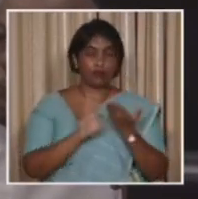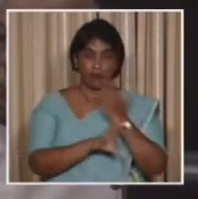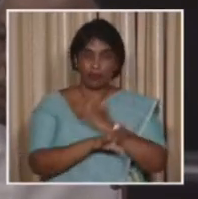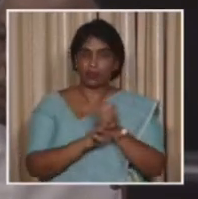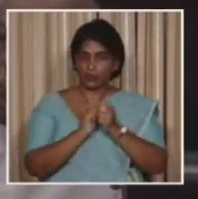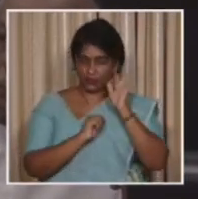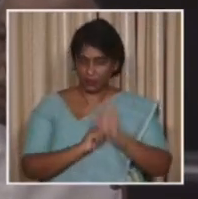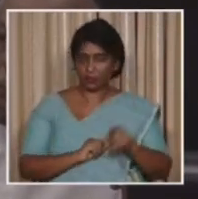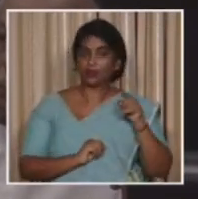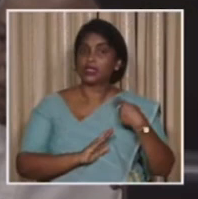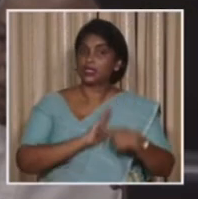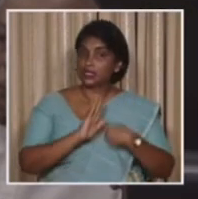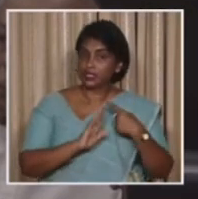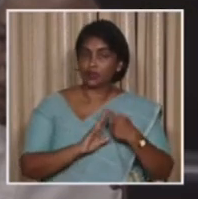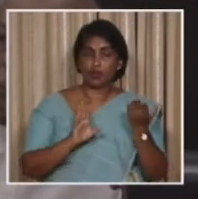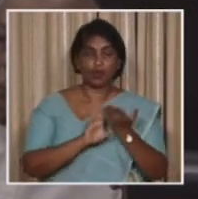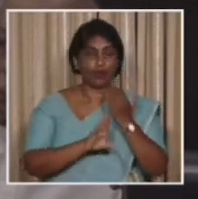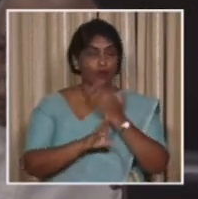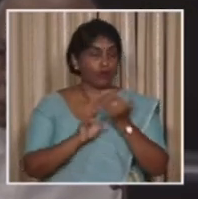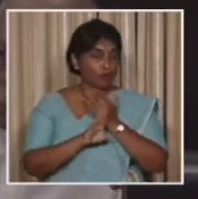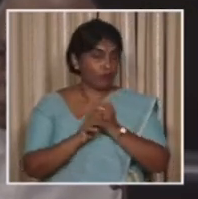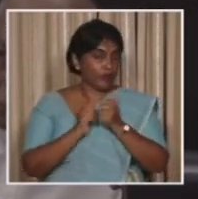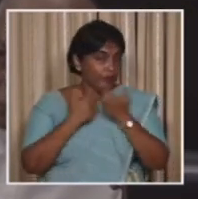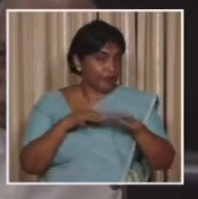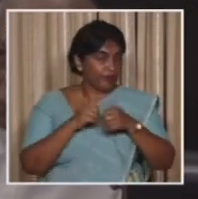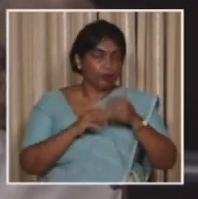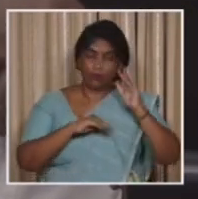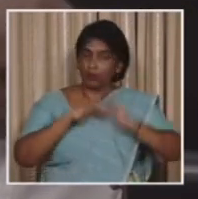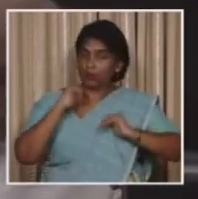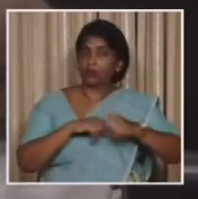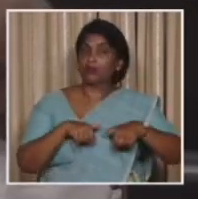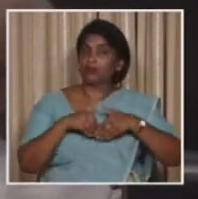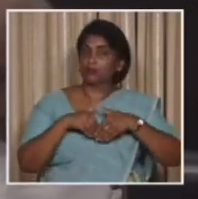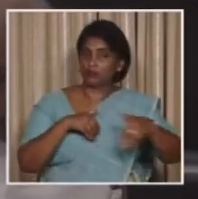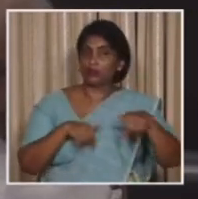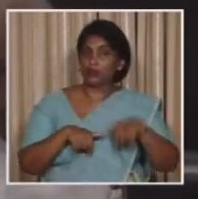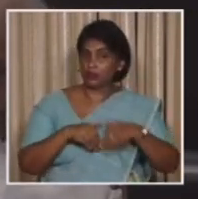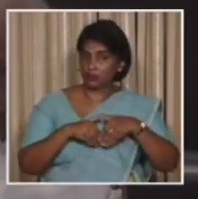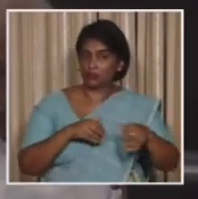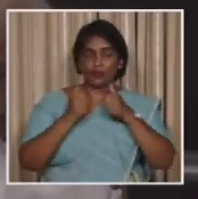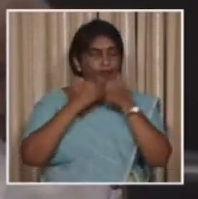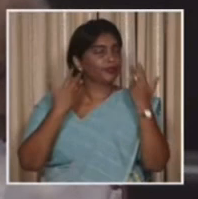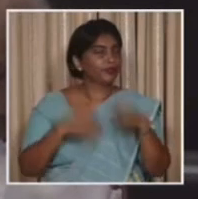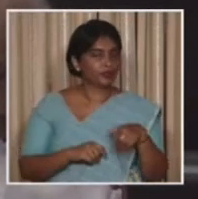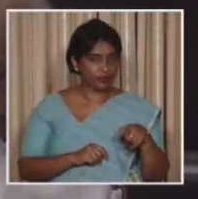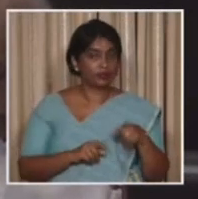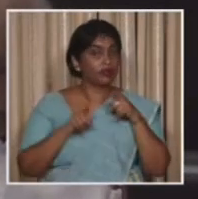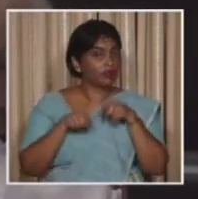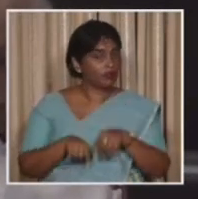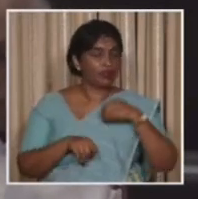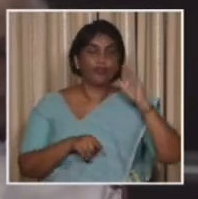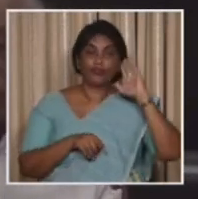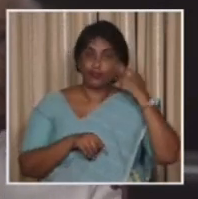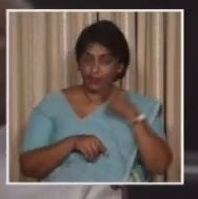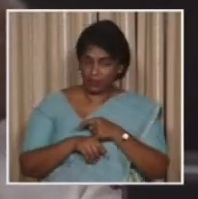යුතු වුණා. ශ්‍රී ලංකාව පූර්වගාමීව සිදු කළ යුතු එම කාර්යයන් මේ වන විට නිමකොට ඇත. එතනදී